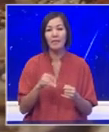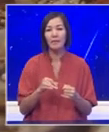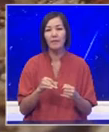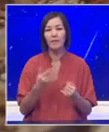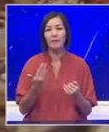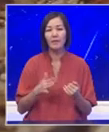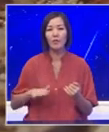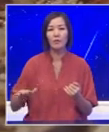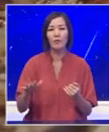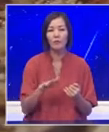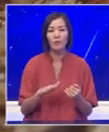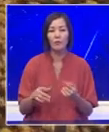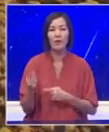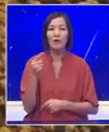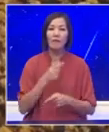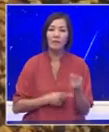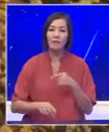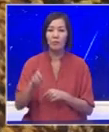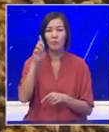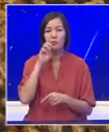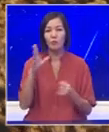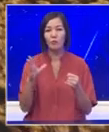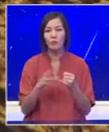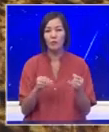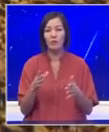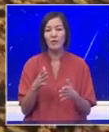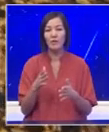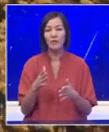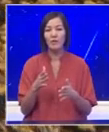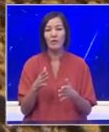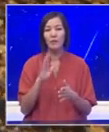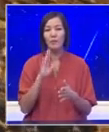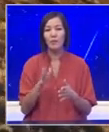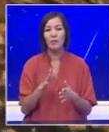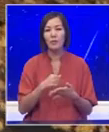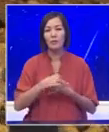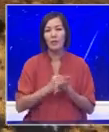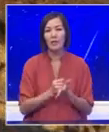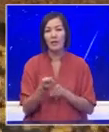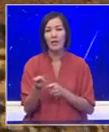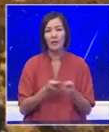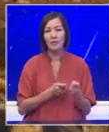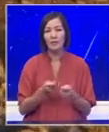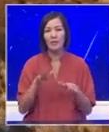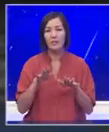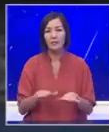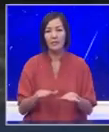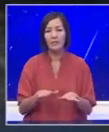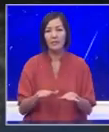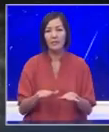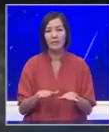стоит отметить что возвращенные в государственную собственность земли будут закреплены за акиматами сельских округов для